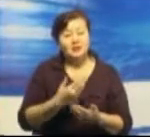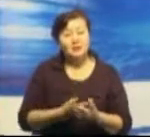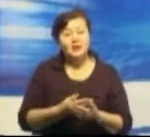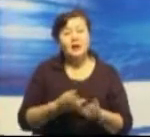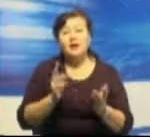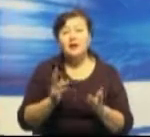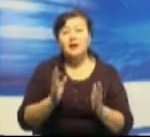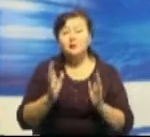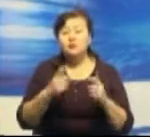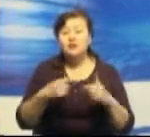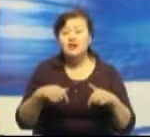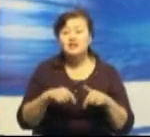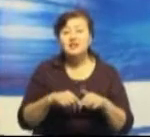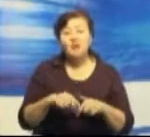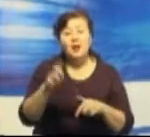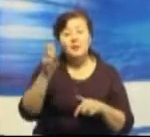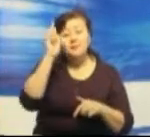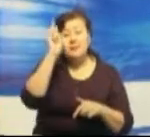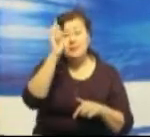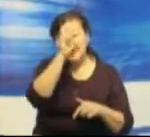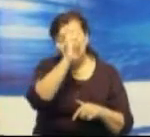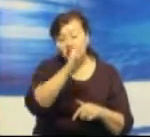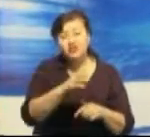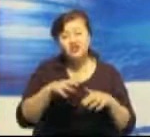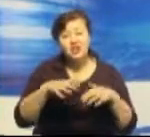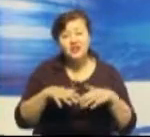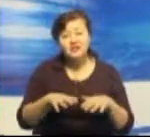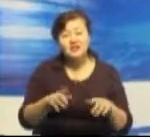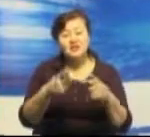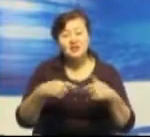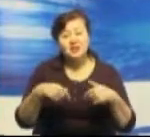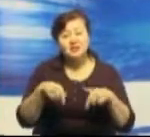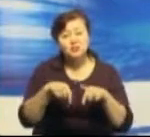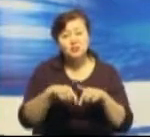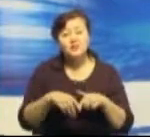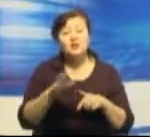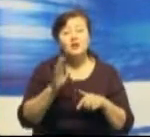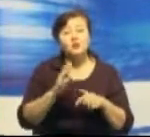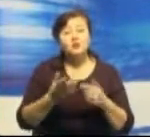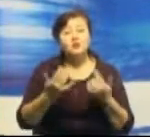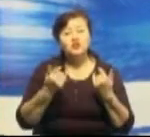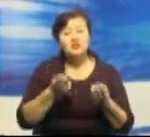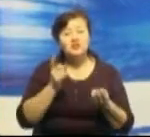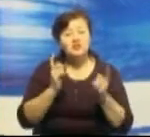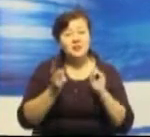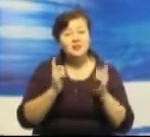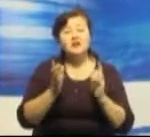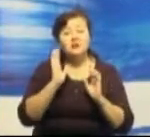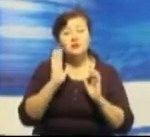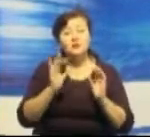дело вестись, на сегодняшнем семинаре будет все это рассматриваться, будут заслушиваться доклады